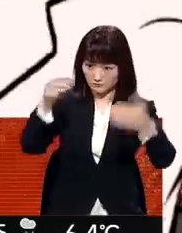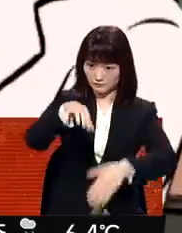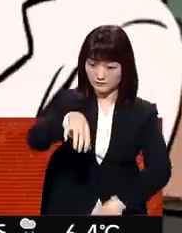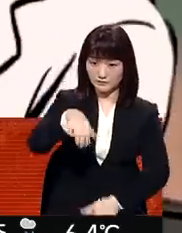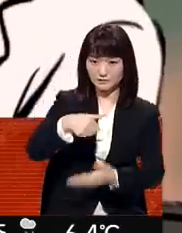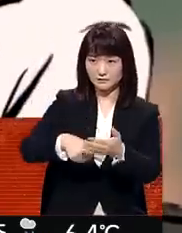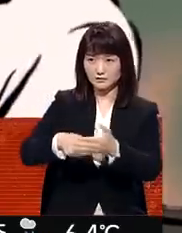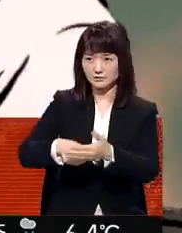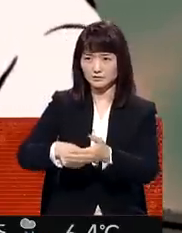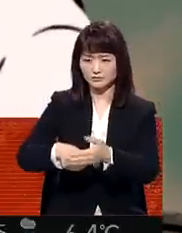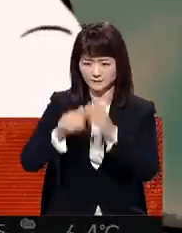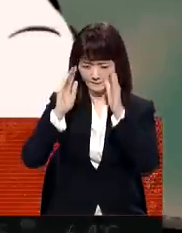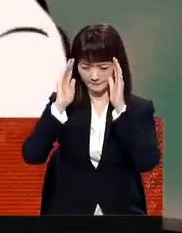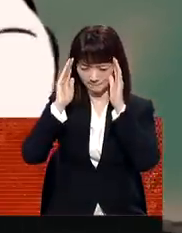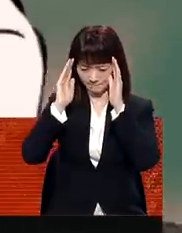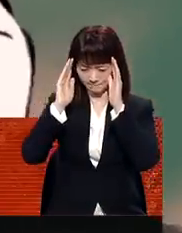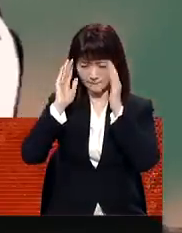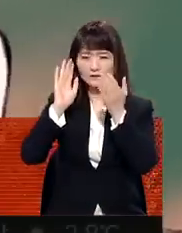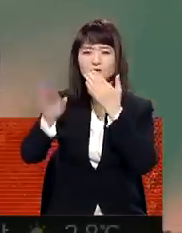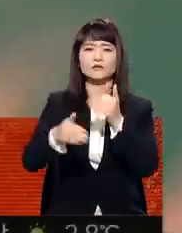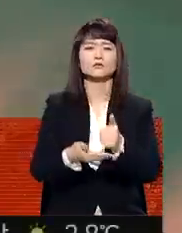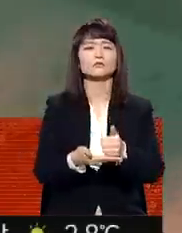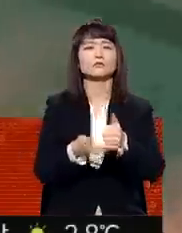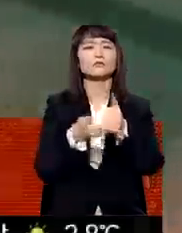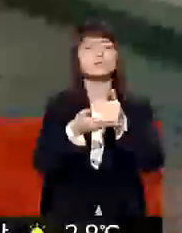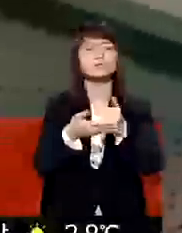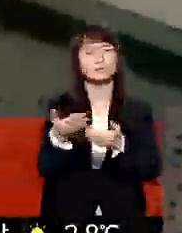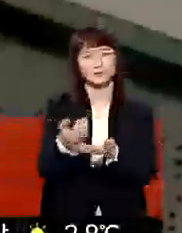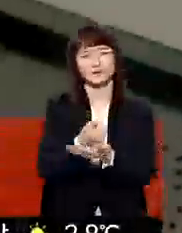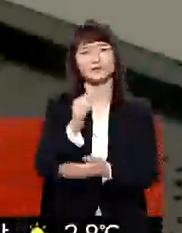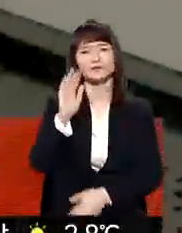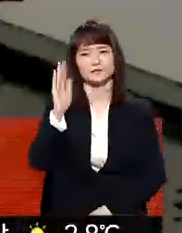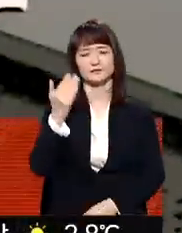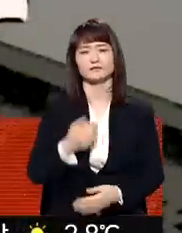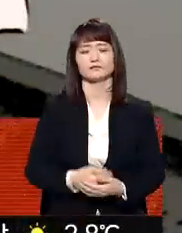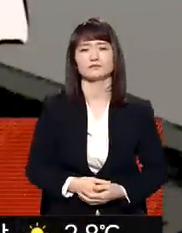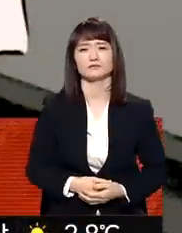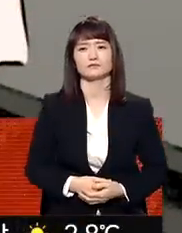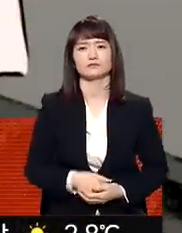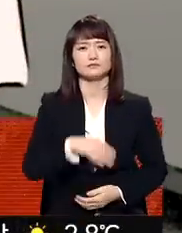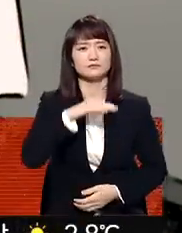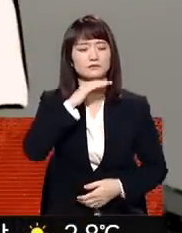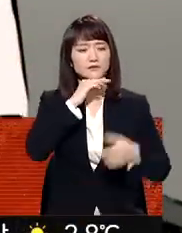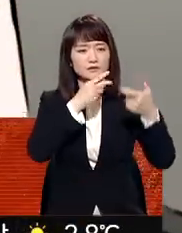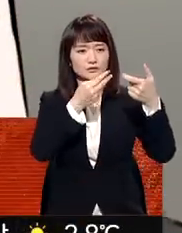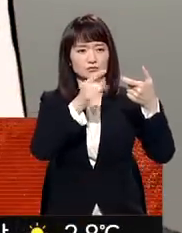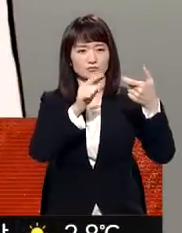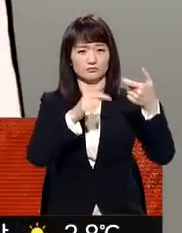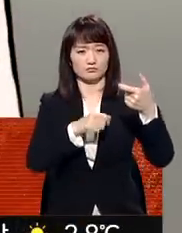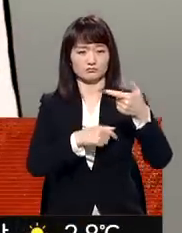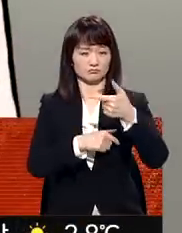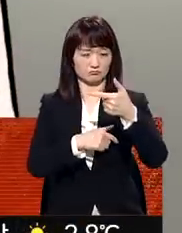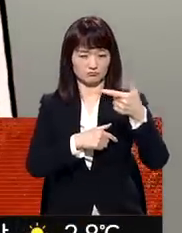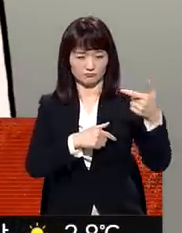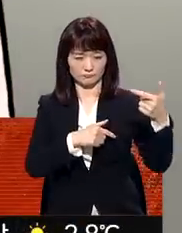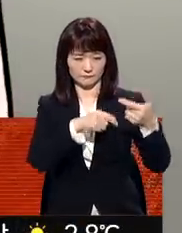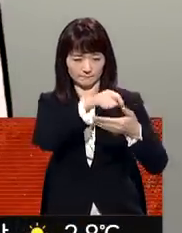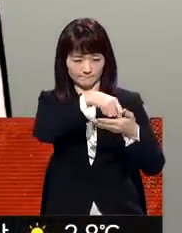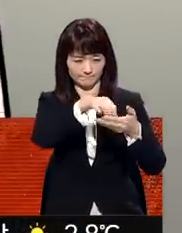나면 존경심을 갖게 된다 이런 설명까지 했었습니다 60대 거장 화가 그리고